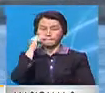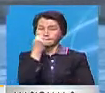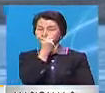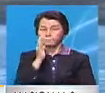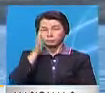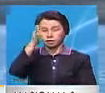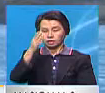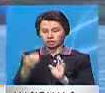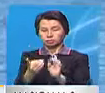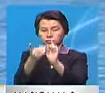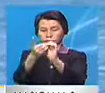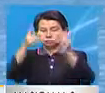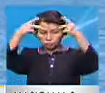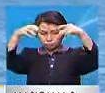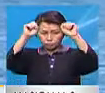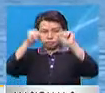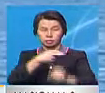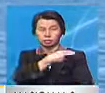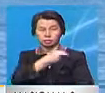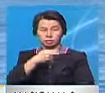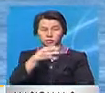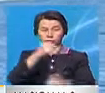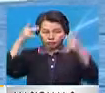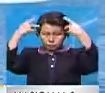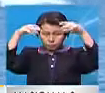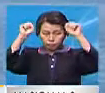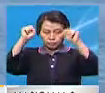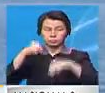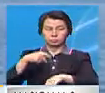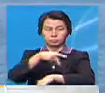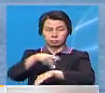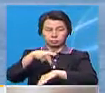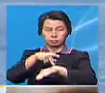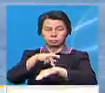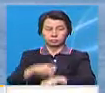Razak dijangka bertemu dengan Presiden Indonesia dan Presiden Filipina